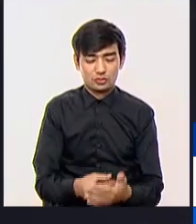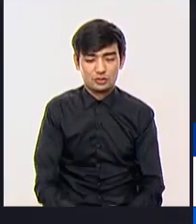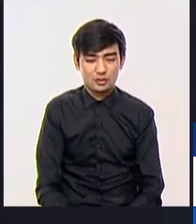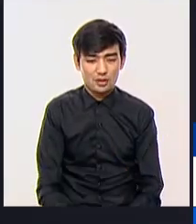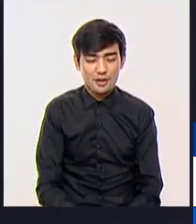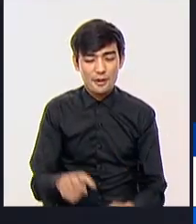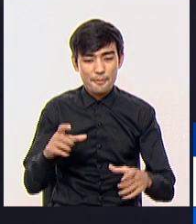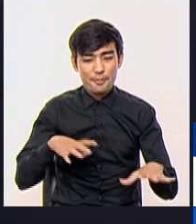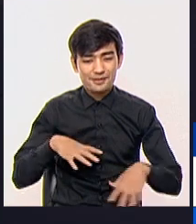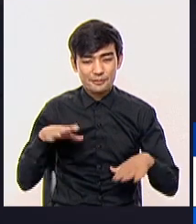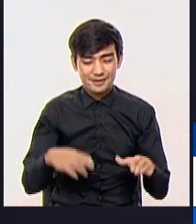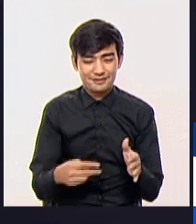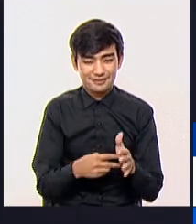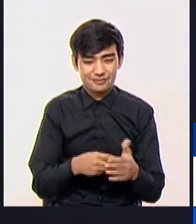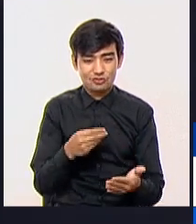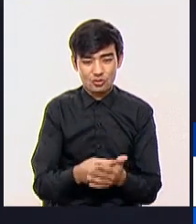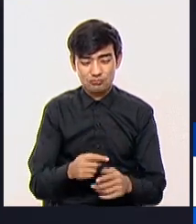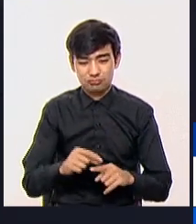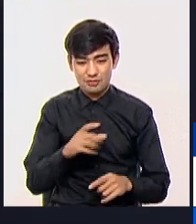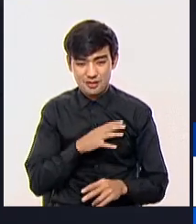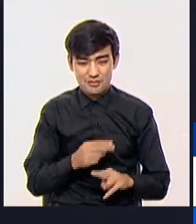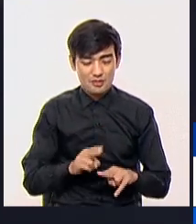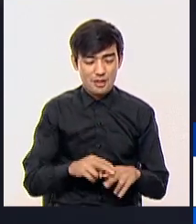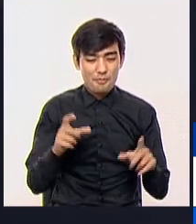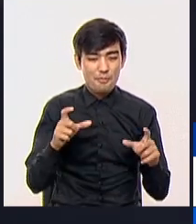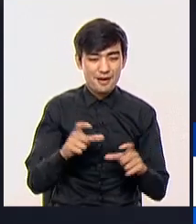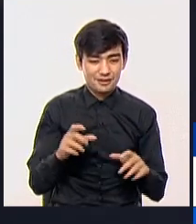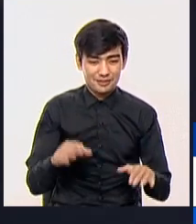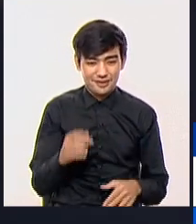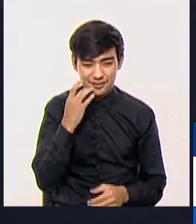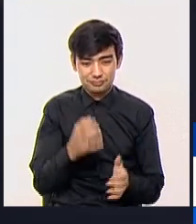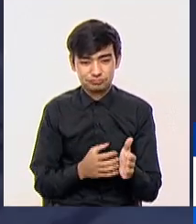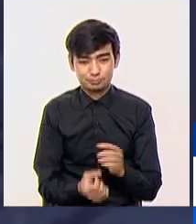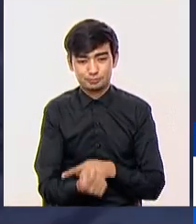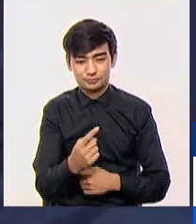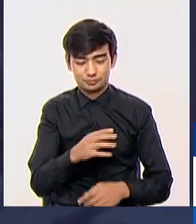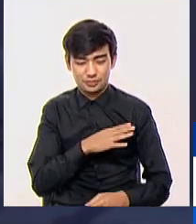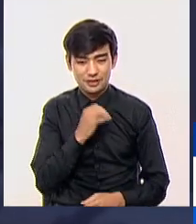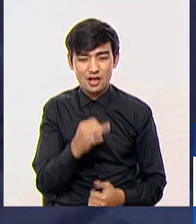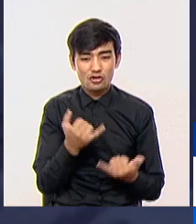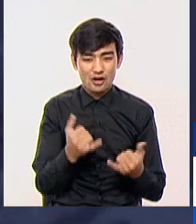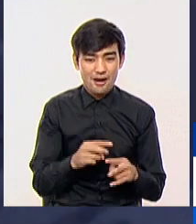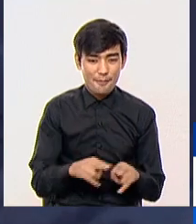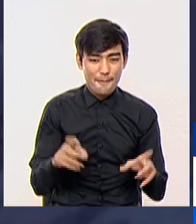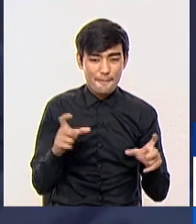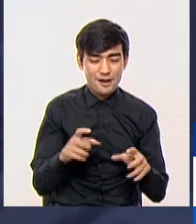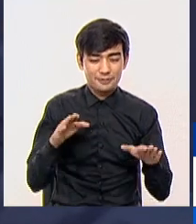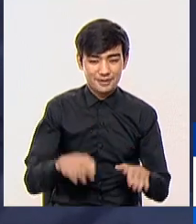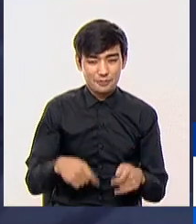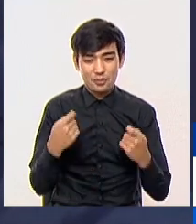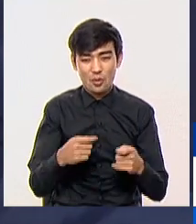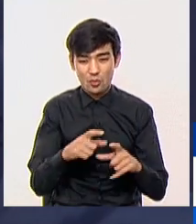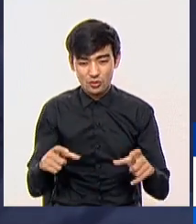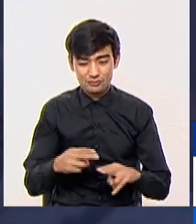Ал базардағы бағаның күрт қымбаттауынан әлеуметтік дүкендерде жұмыртқа тапшылығы туындаған. Қазір мұндай дүкендердің